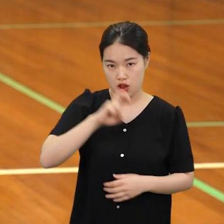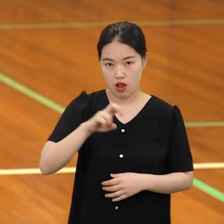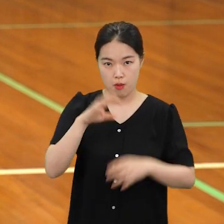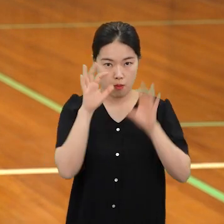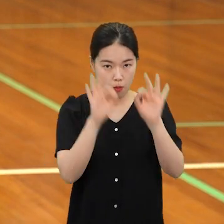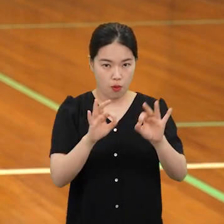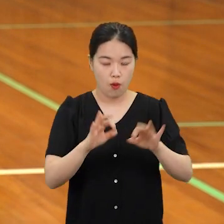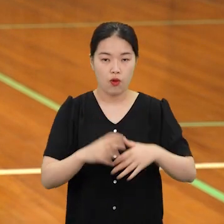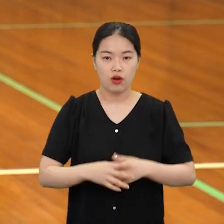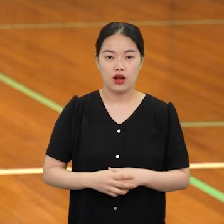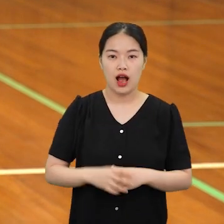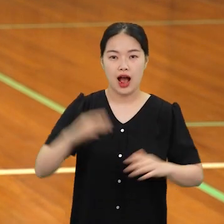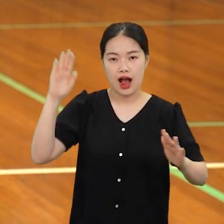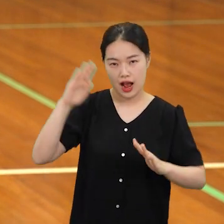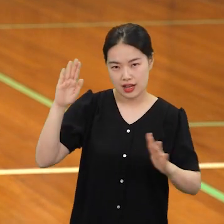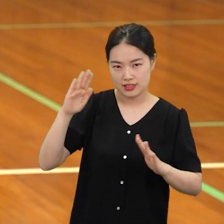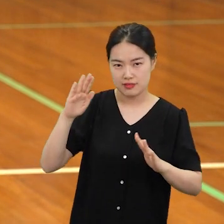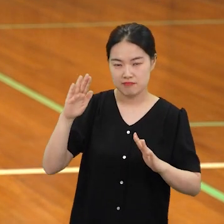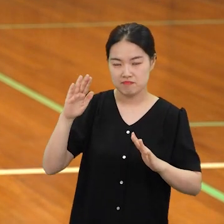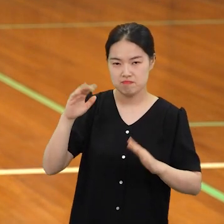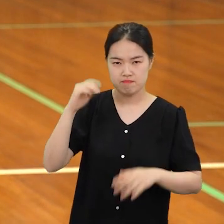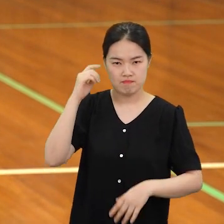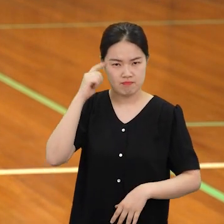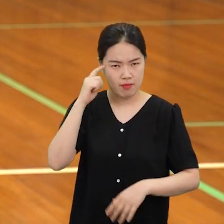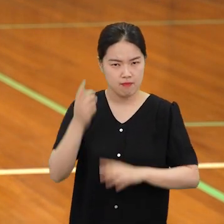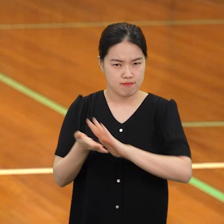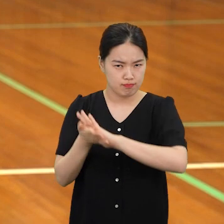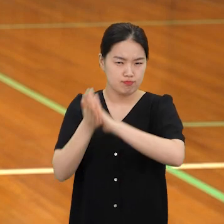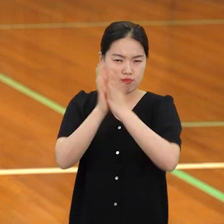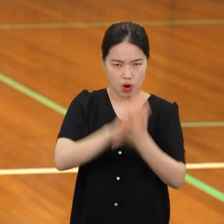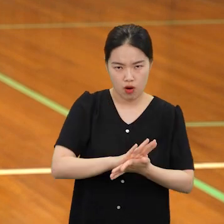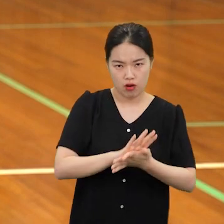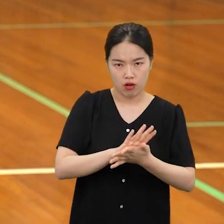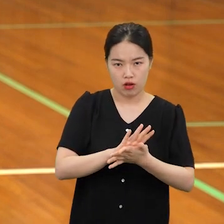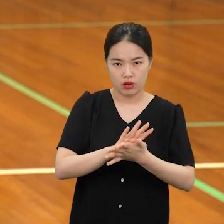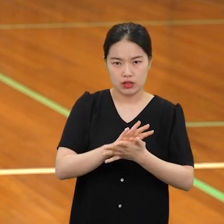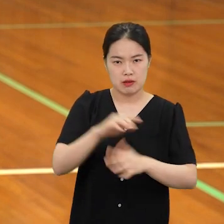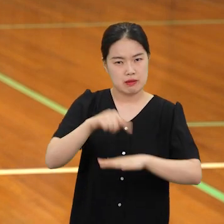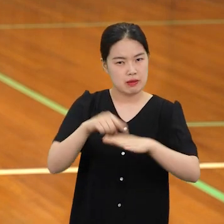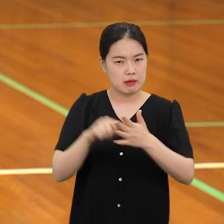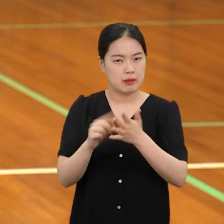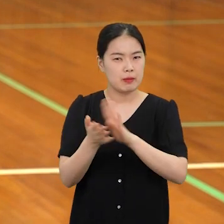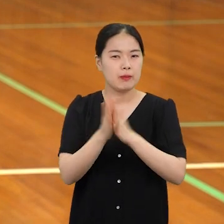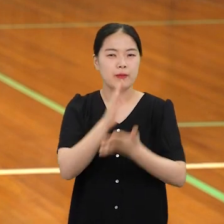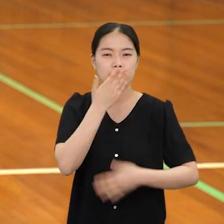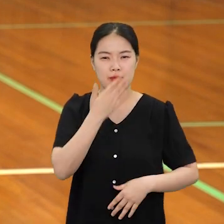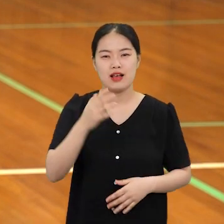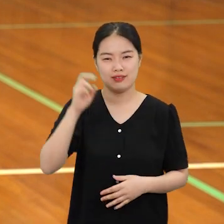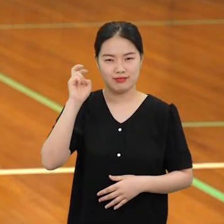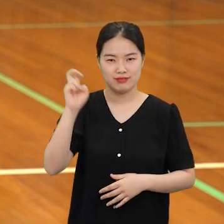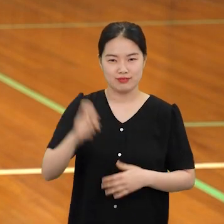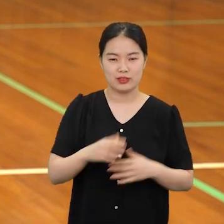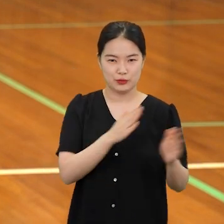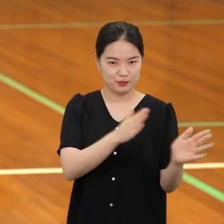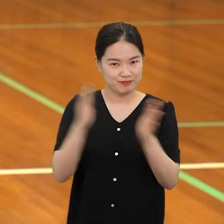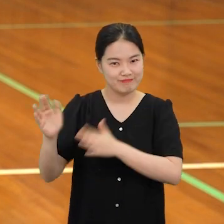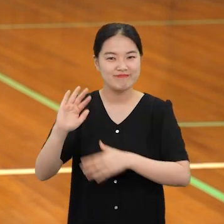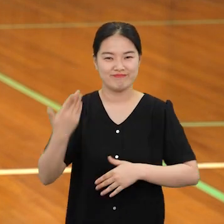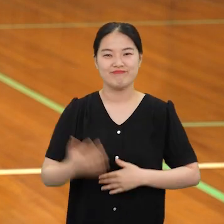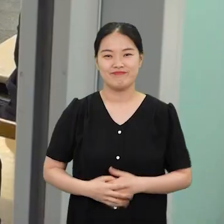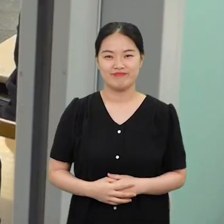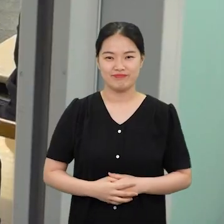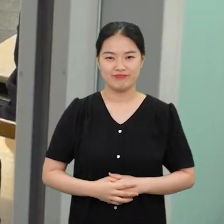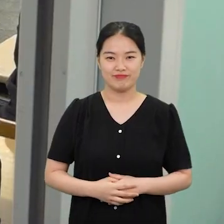관점과 시각에서 학생들이 생각하고 느끼고 또 학생들의 마음 움직일 수 있지 않을까라는 생각이 들어서 이렇게 준비하게 됐습니다.